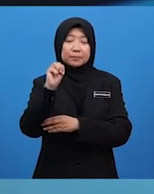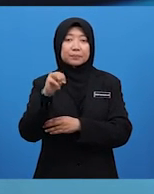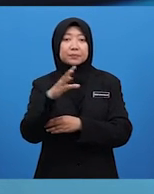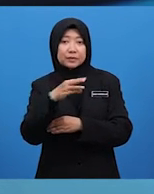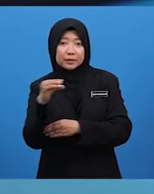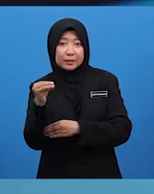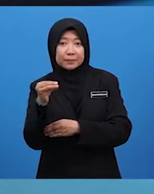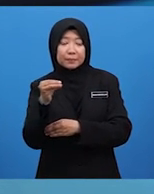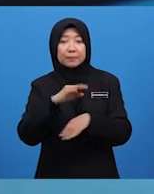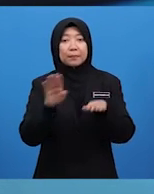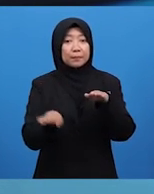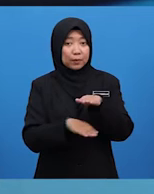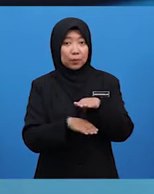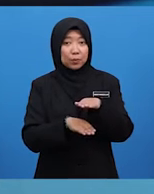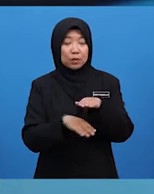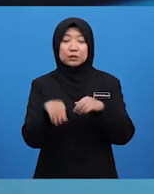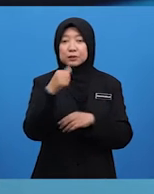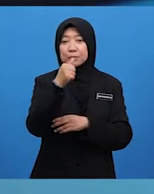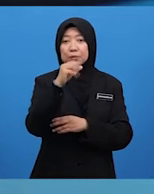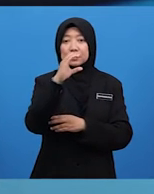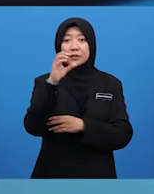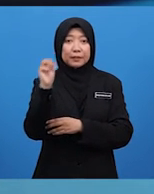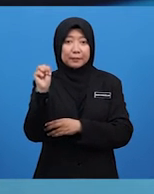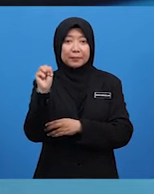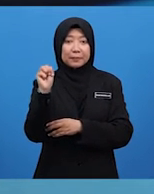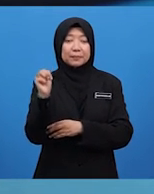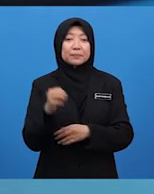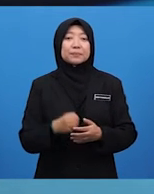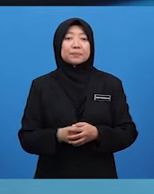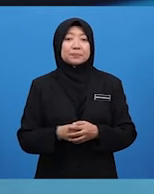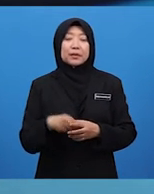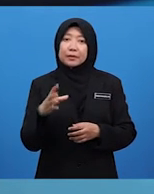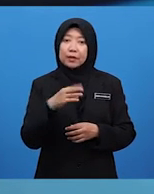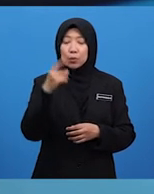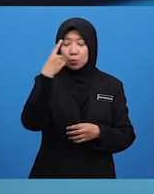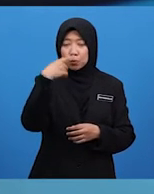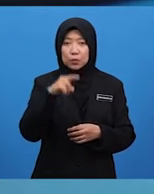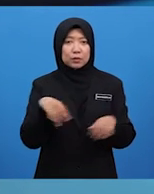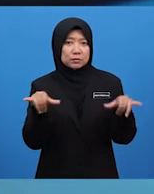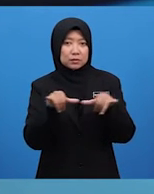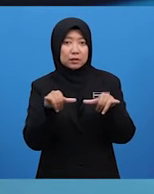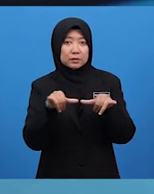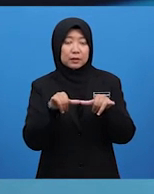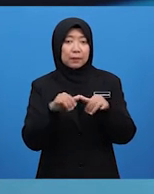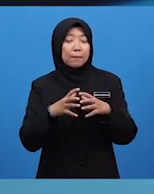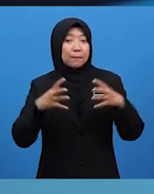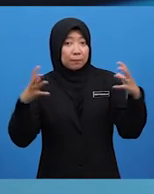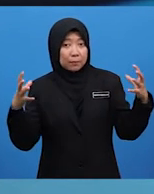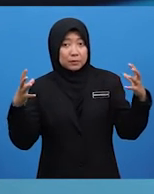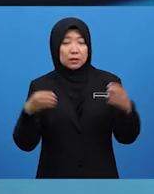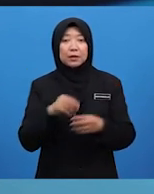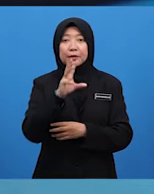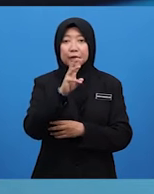dan bahagian bawah 10 cm dan bagi yang bersaiz badan yang gempal